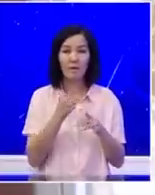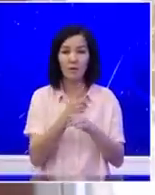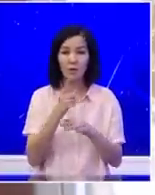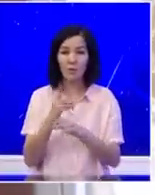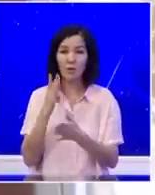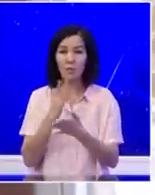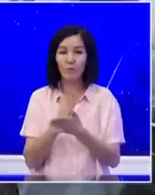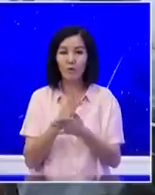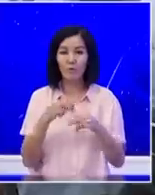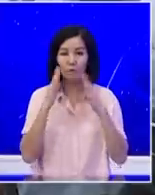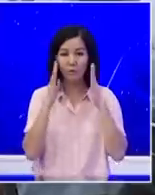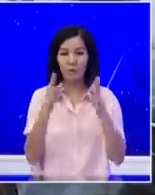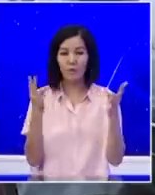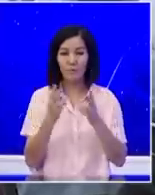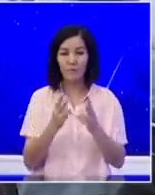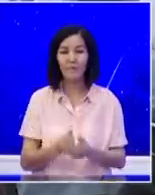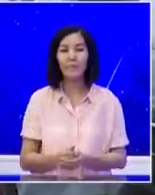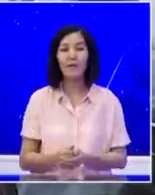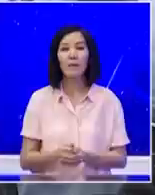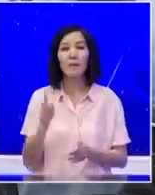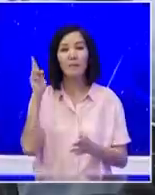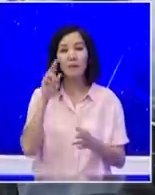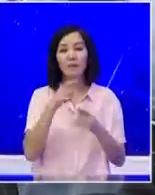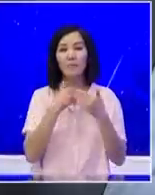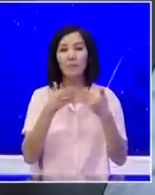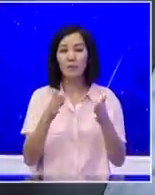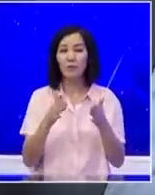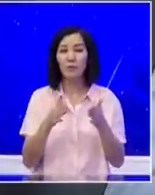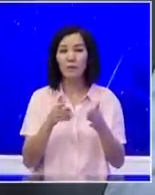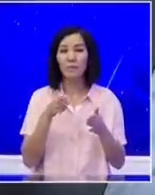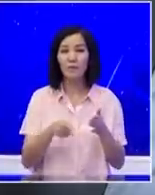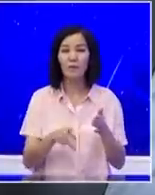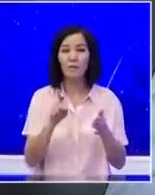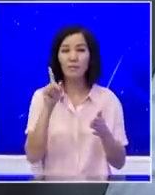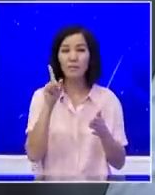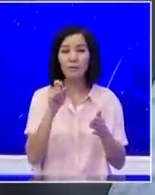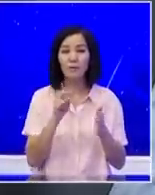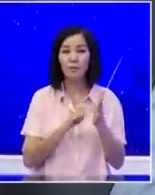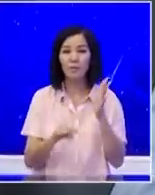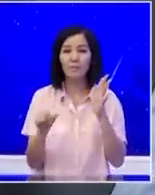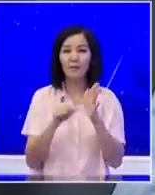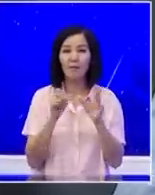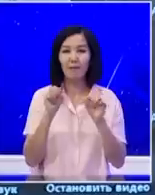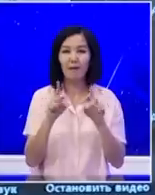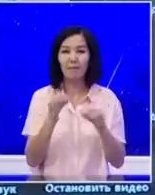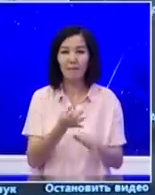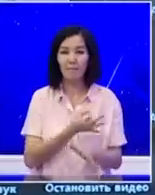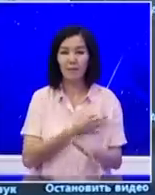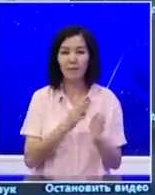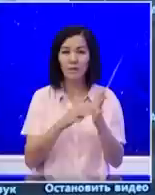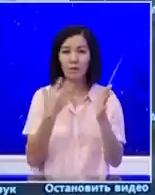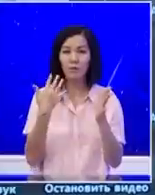соны ескеруіміз керек. Биыл облыста мектеп бітіруші түлектер арасына 1176 алтын белгіге, ал 851